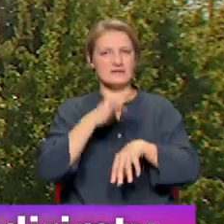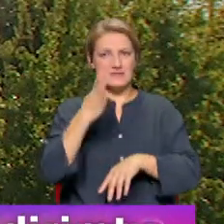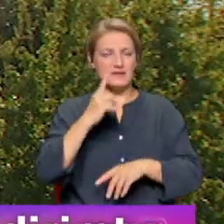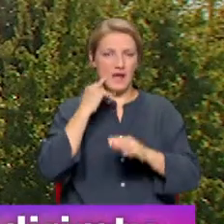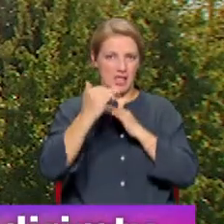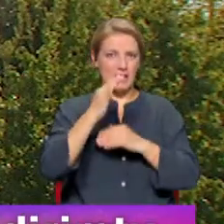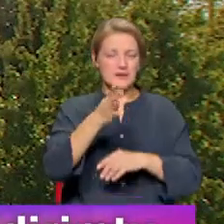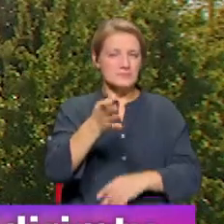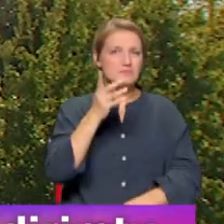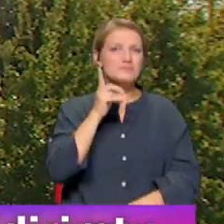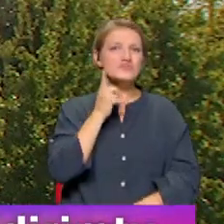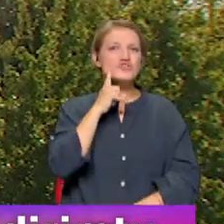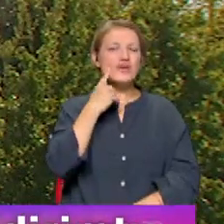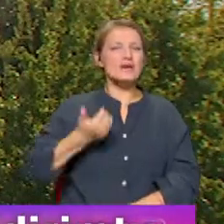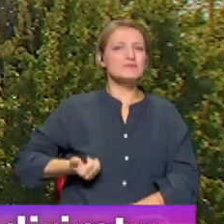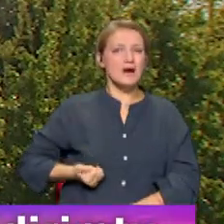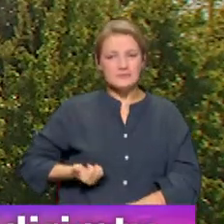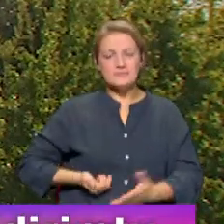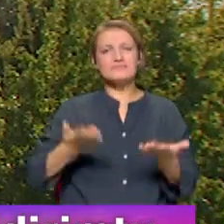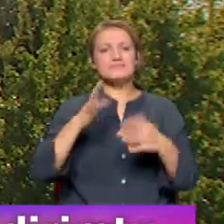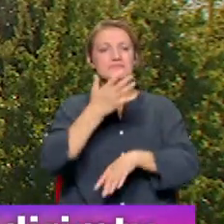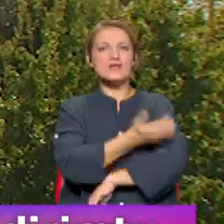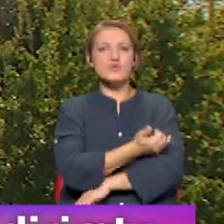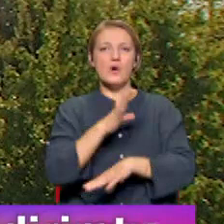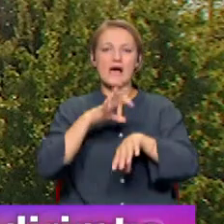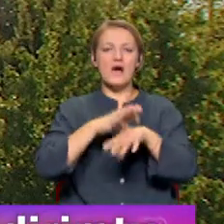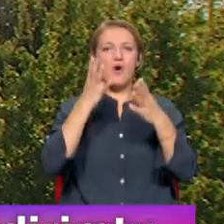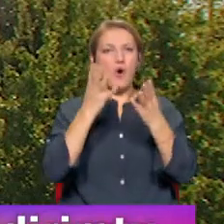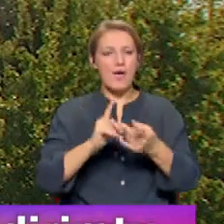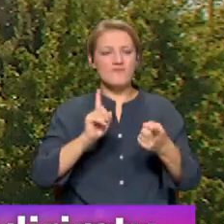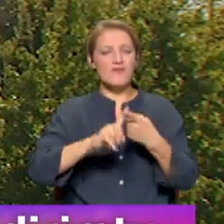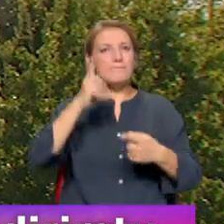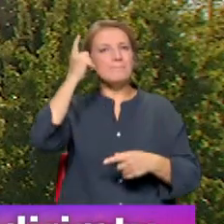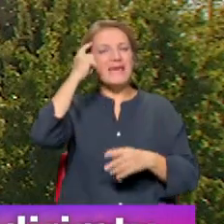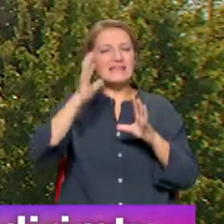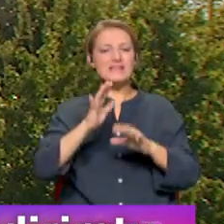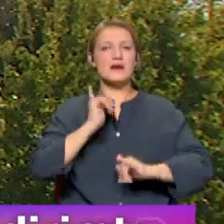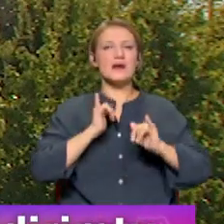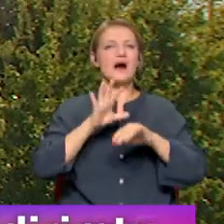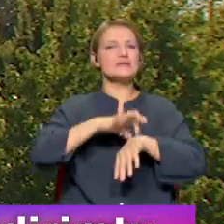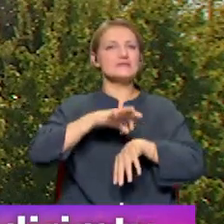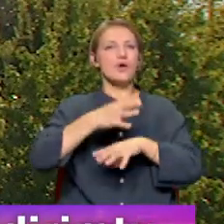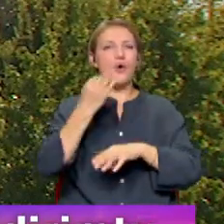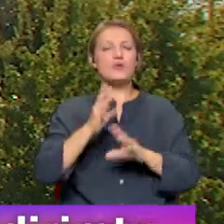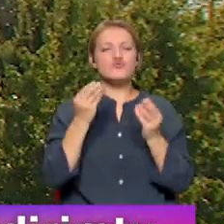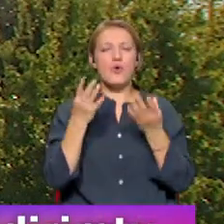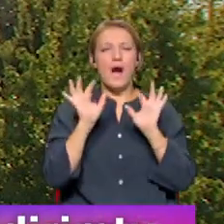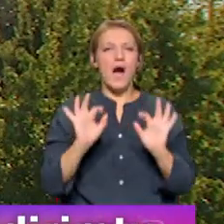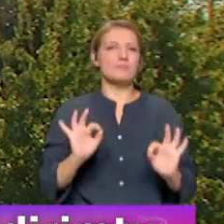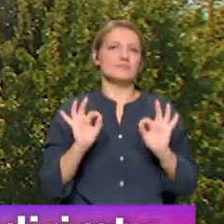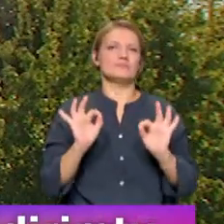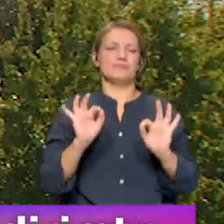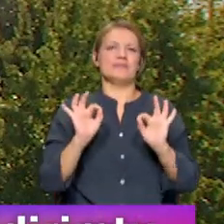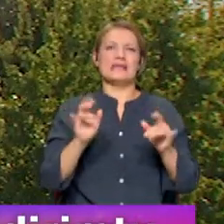halk arasında bilinen ismi ile tansiyon hastası olanlar ve beyin rahatsızlığı olanlar çok ama çok dikkat